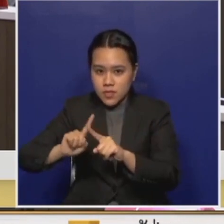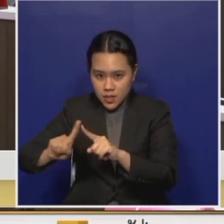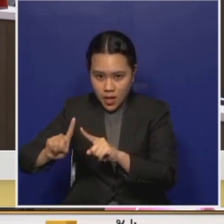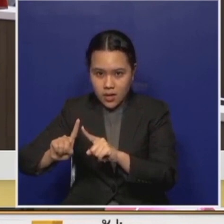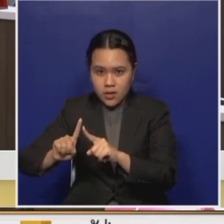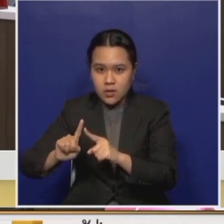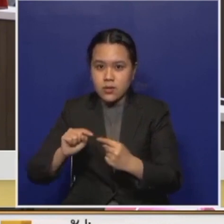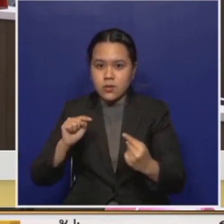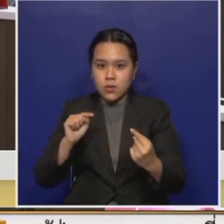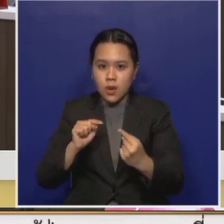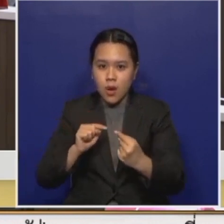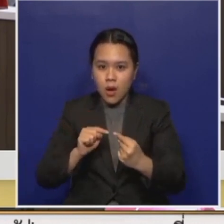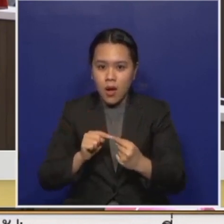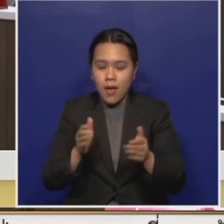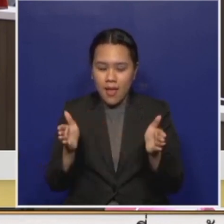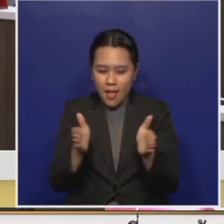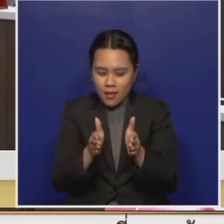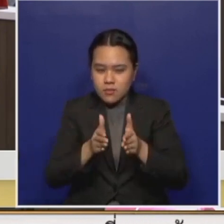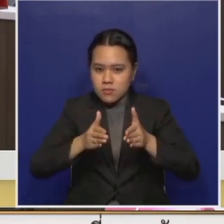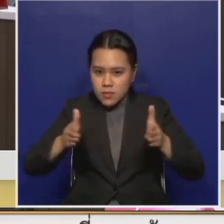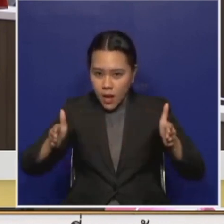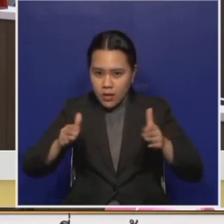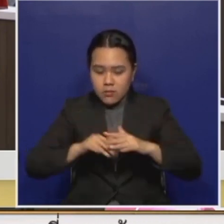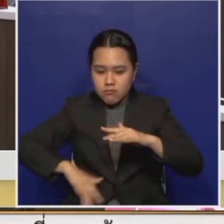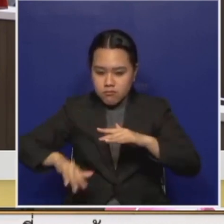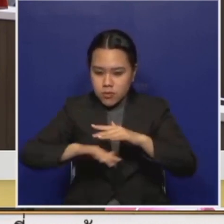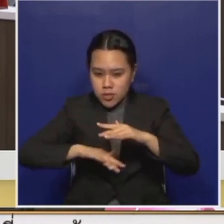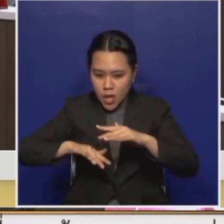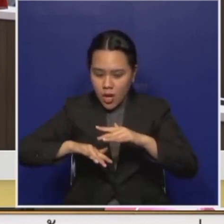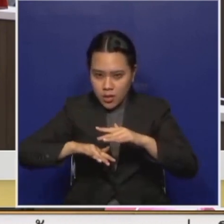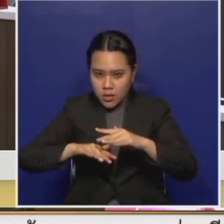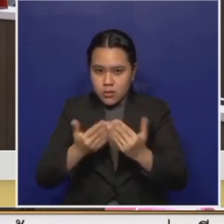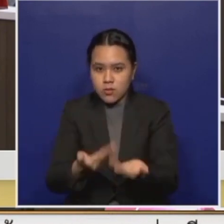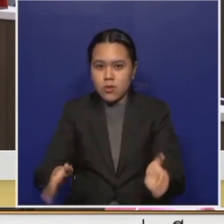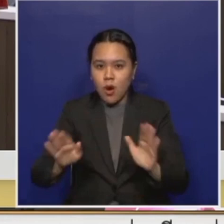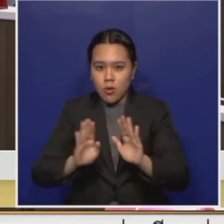ภาคถึงระดบฐานลากของครัวเรือน